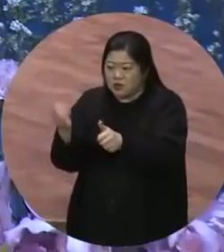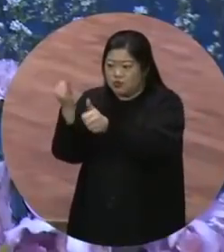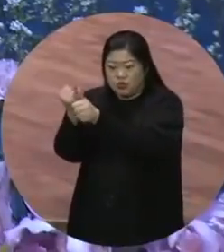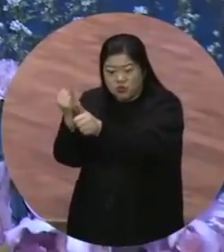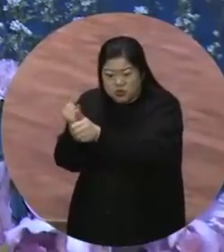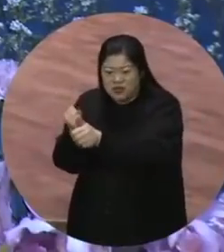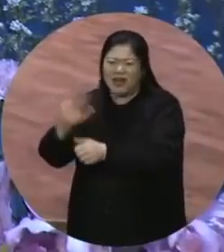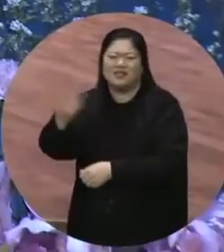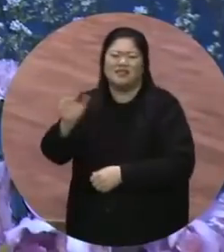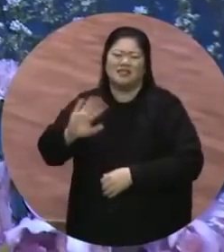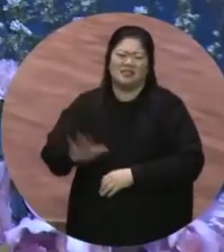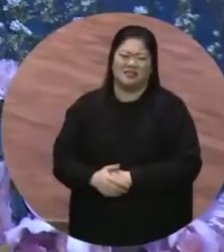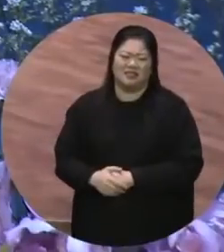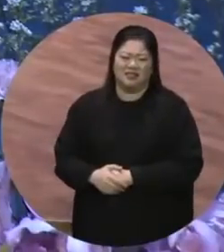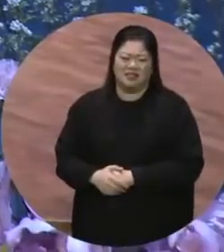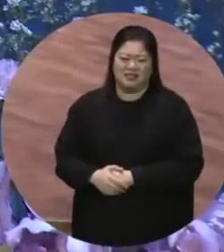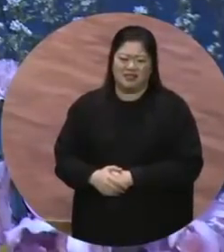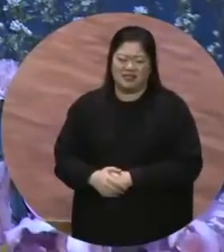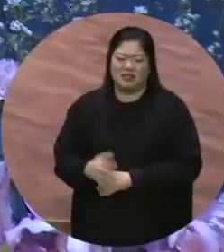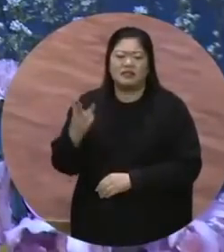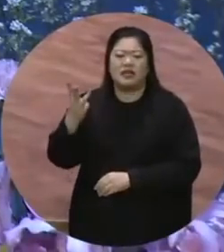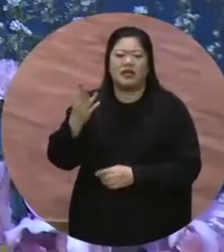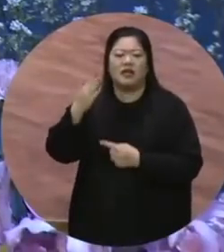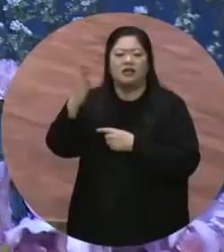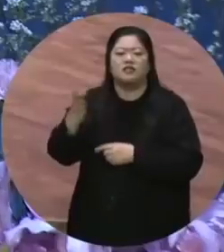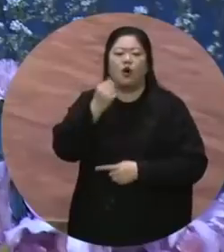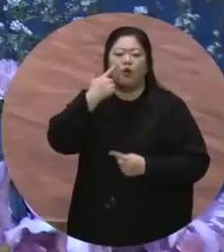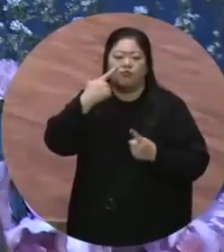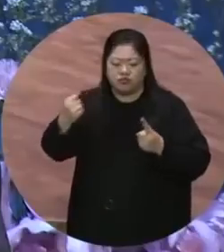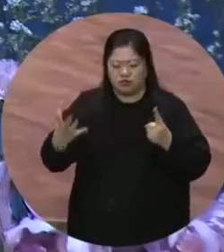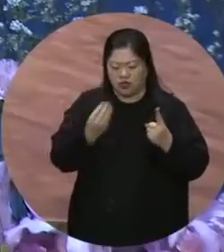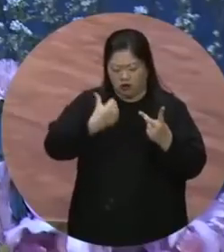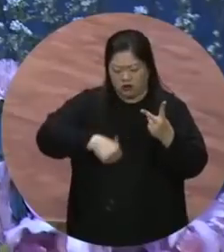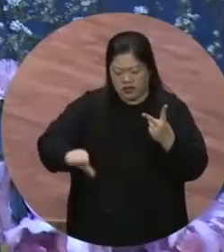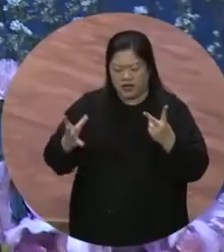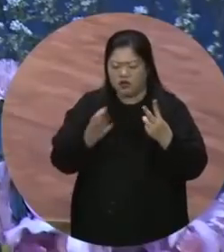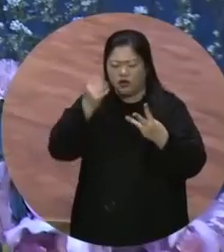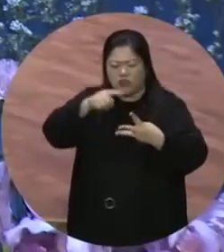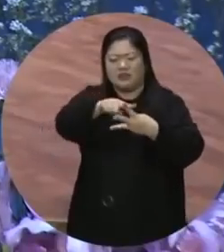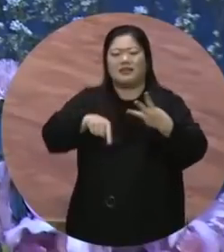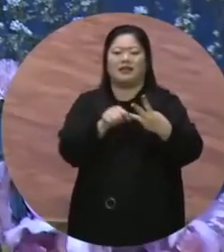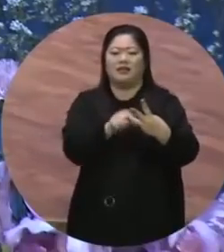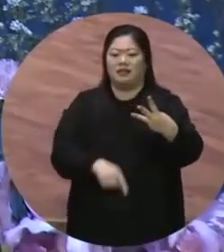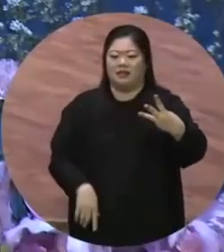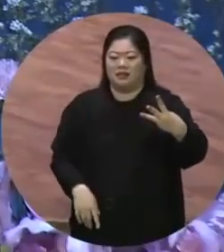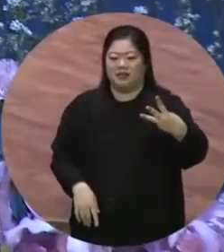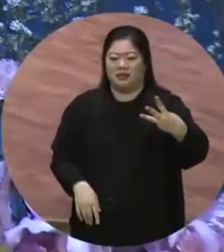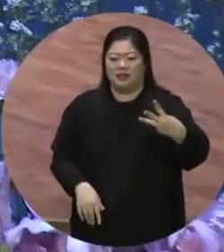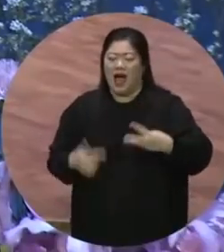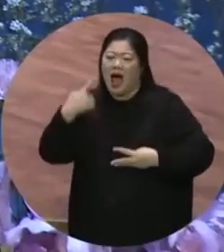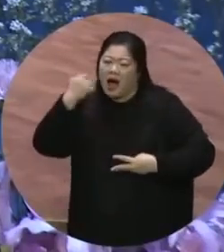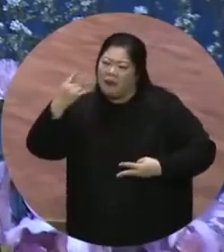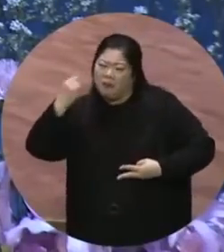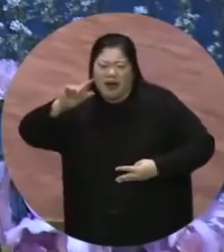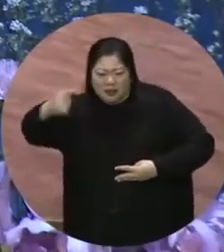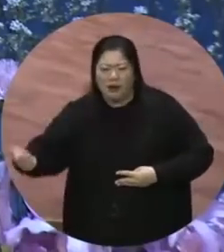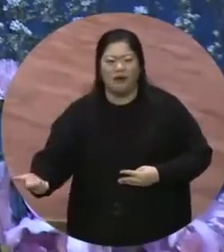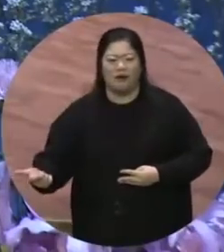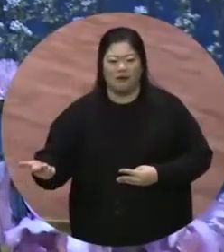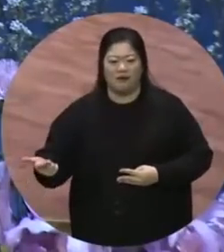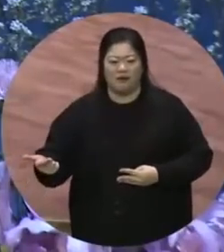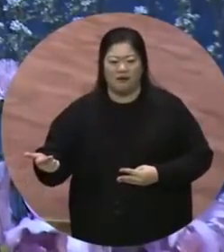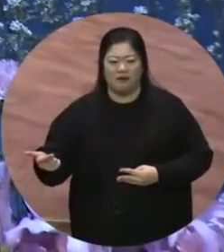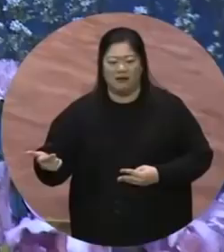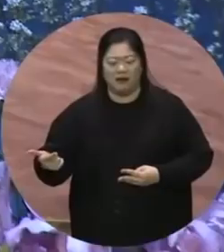아니에요. 성부, 성자, 성령이에요. 네. 우리가라고 할 때는 이 아버지, 어머니가 아니고 성부,